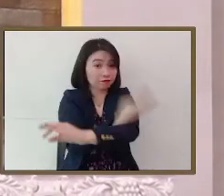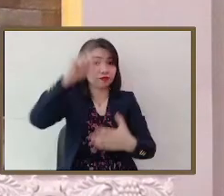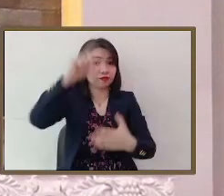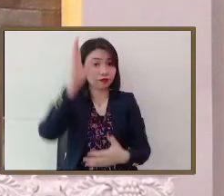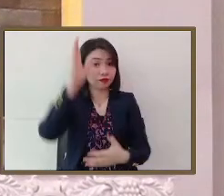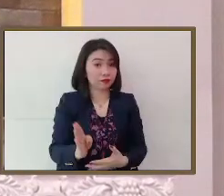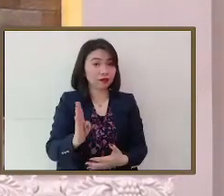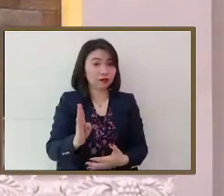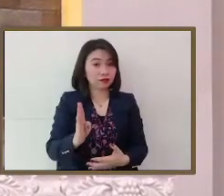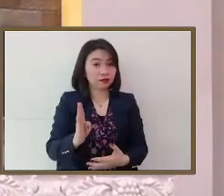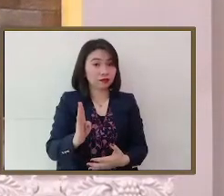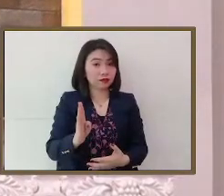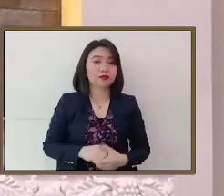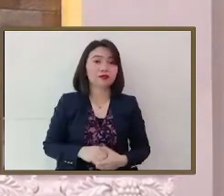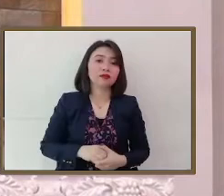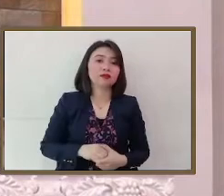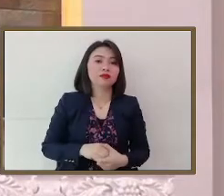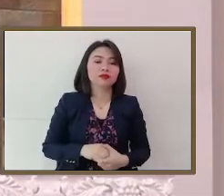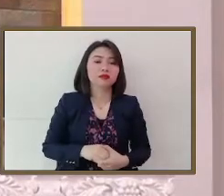God.